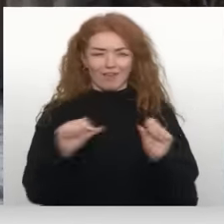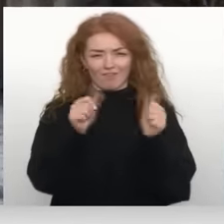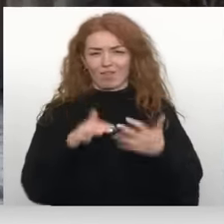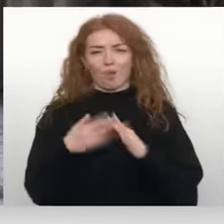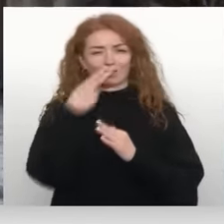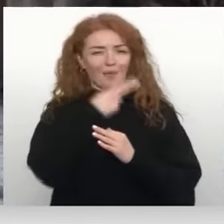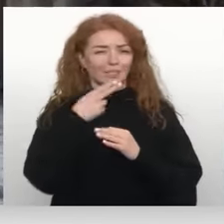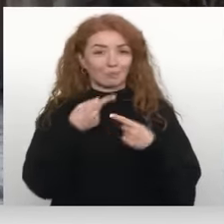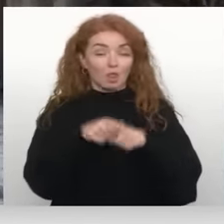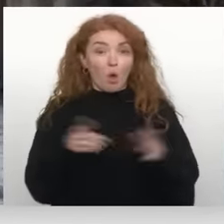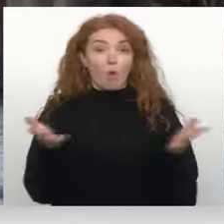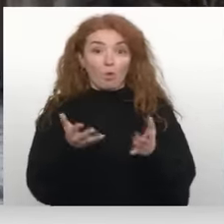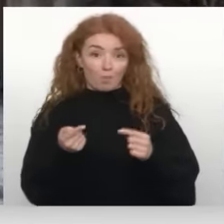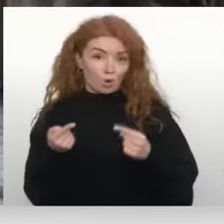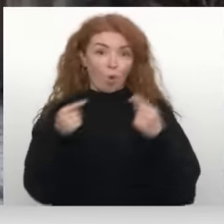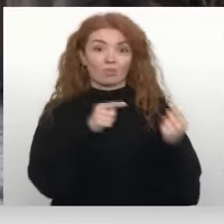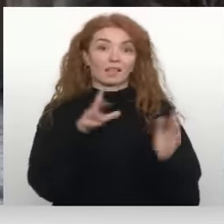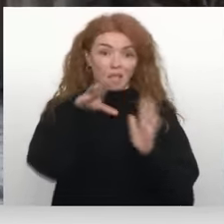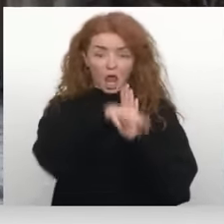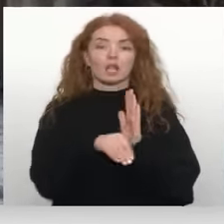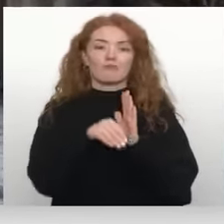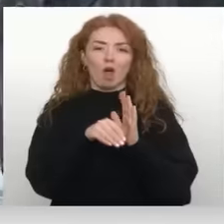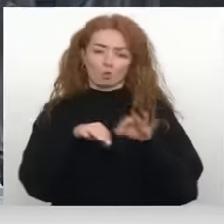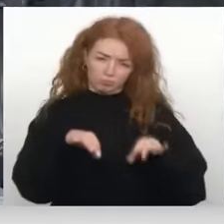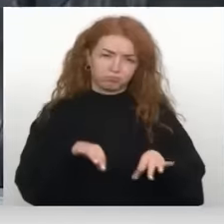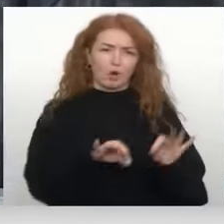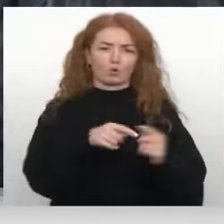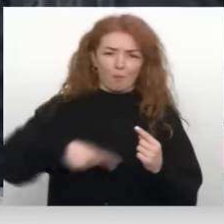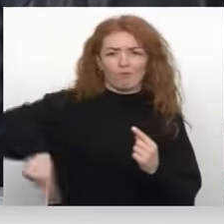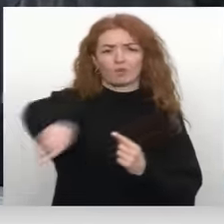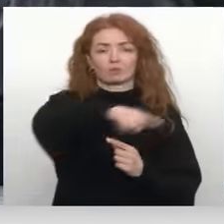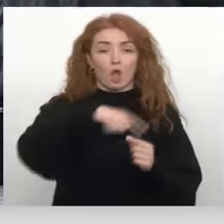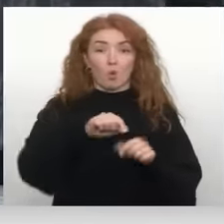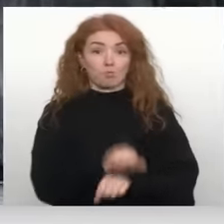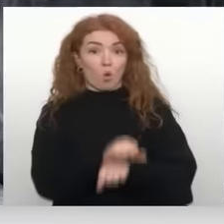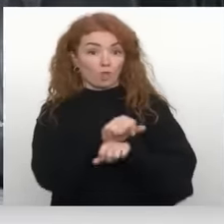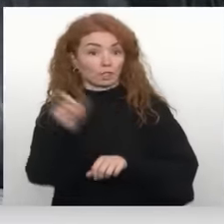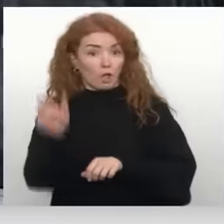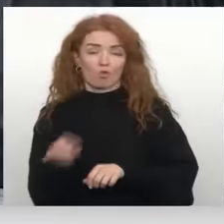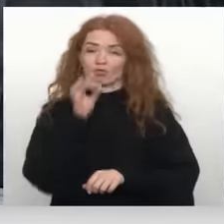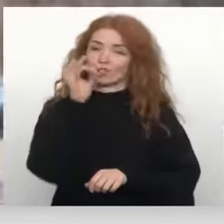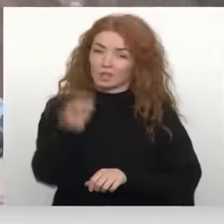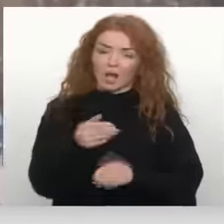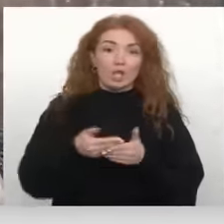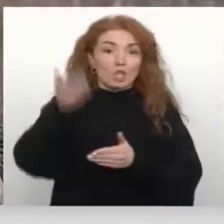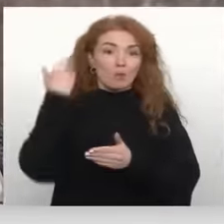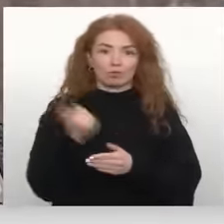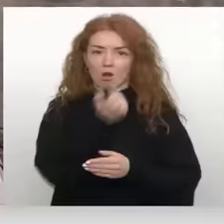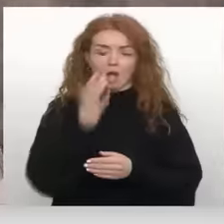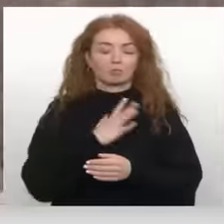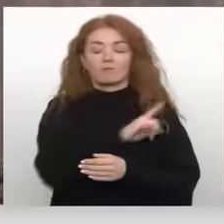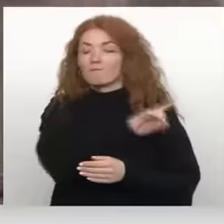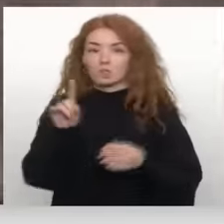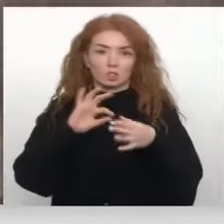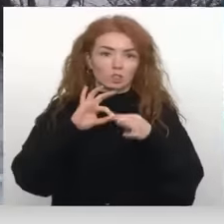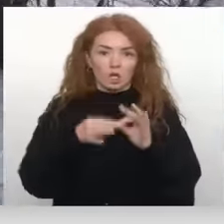tehnika, kura protesta ietvaros šodien izbrauks pa Valmieras apvedceļu. Protestējošie Vidzemē saka, iepriekšējais gads bija viens no